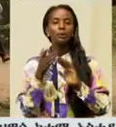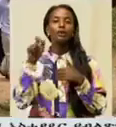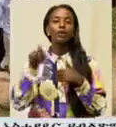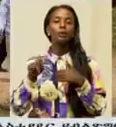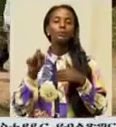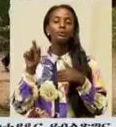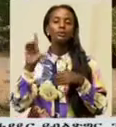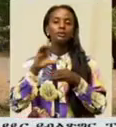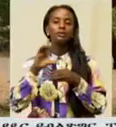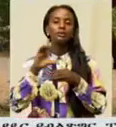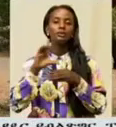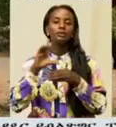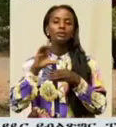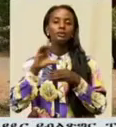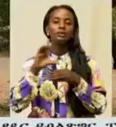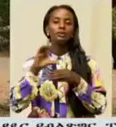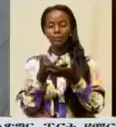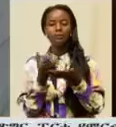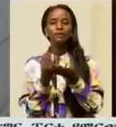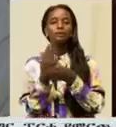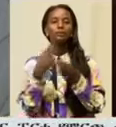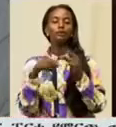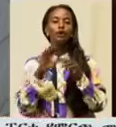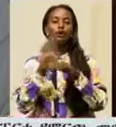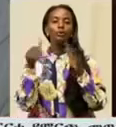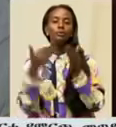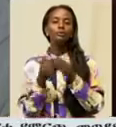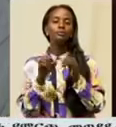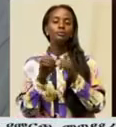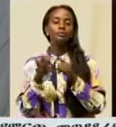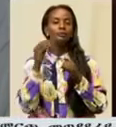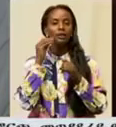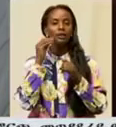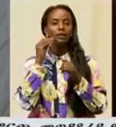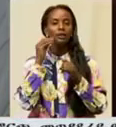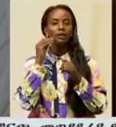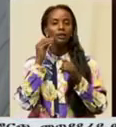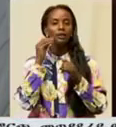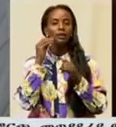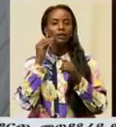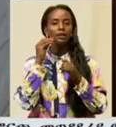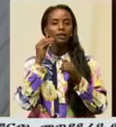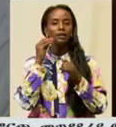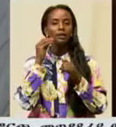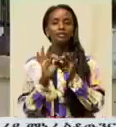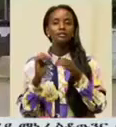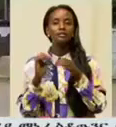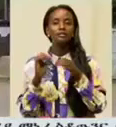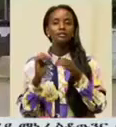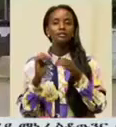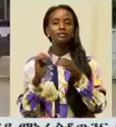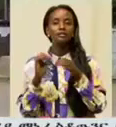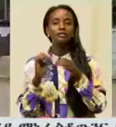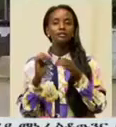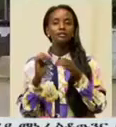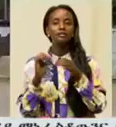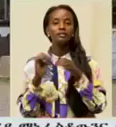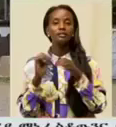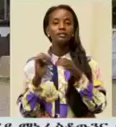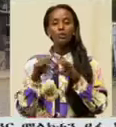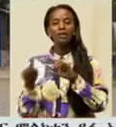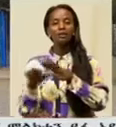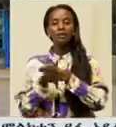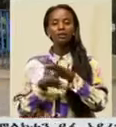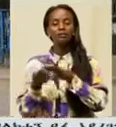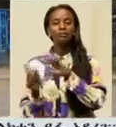ፐብሊክ ሰርቪስና የሰው ሀብት ልማት ቢሮ ሁሉም ሴክተር መስሪያ ቤቶች የሴክተር ተኮር የአደረጃጀት ስራዎችን ተግባራዊ እንዲያደርጉና ወደ ታች